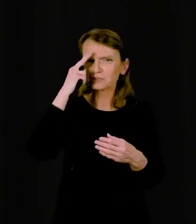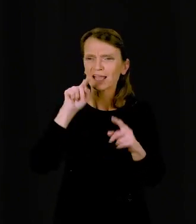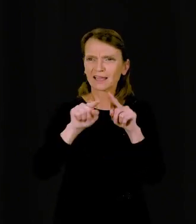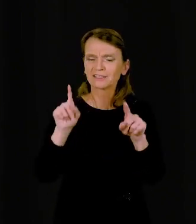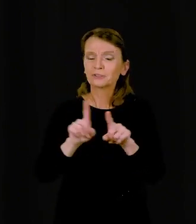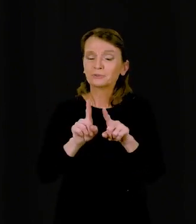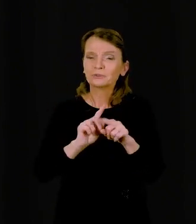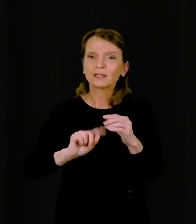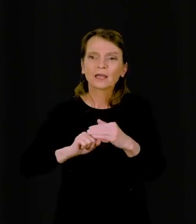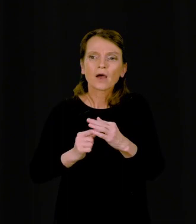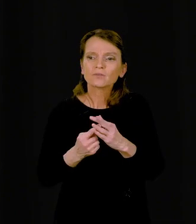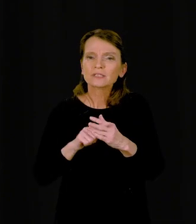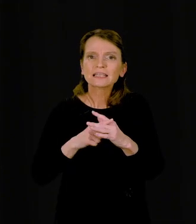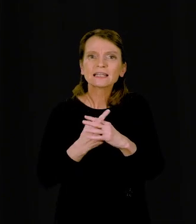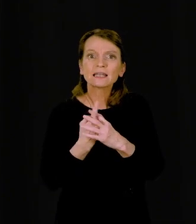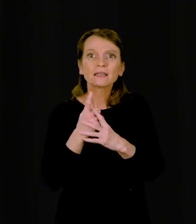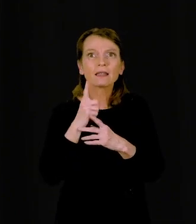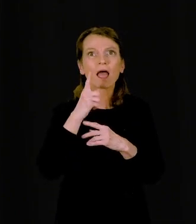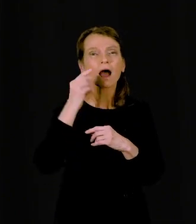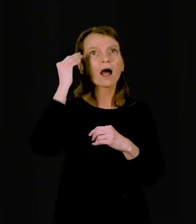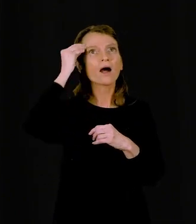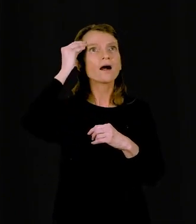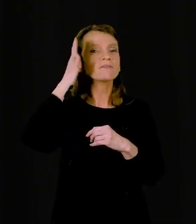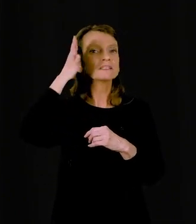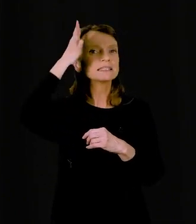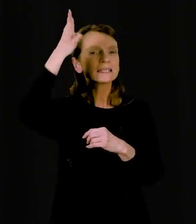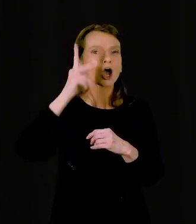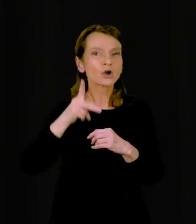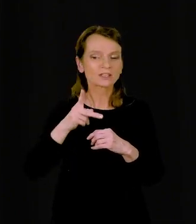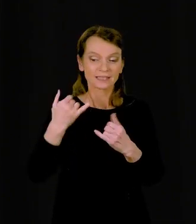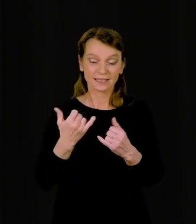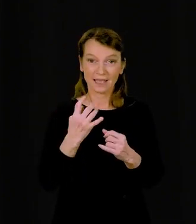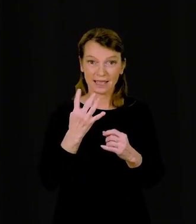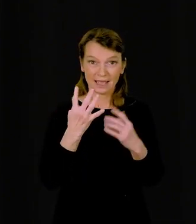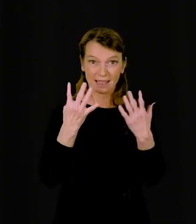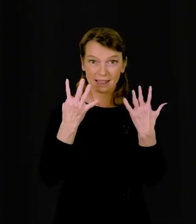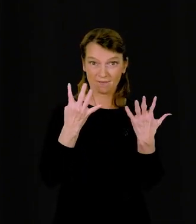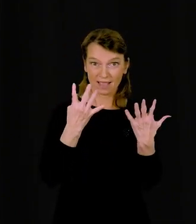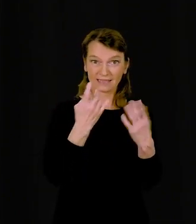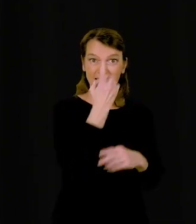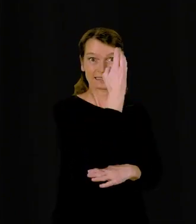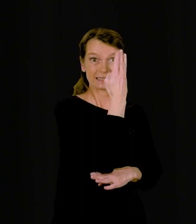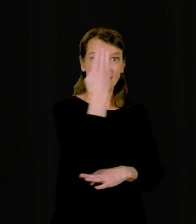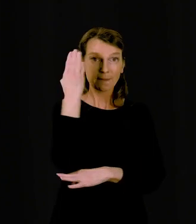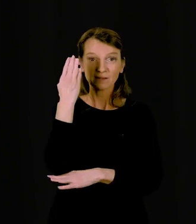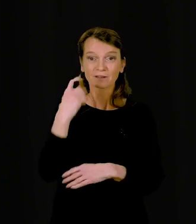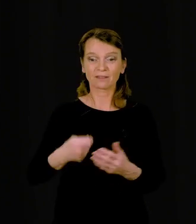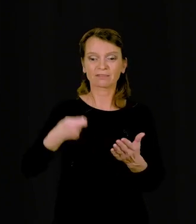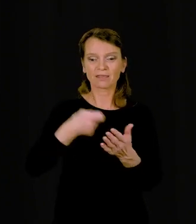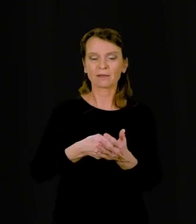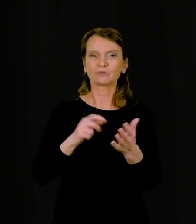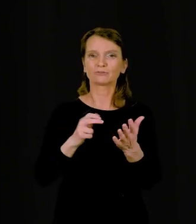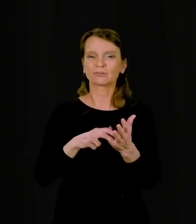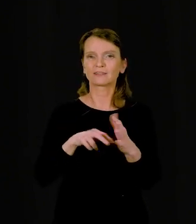vizija Kočevske, 9 stebrom mostu dodajamo 10. 10.